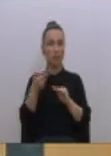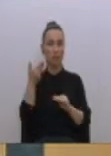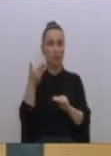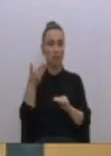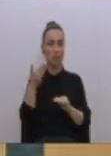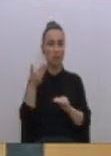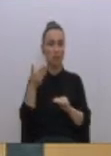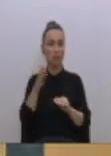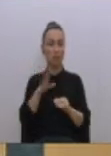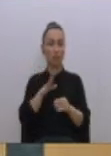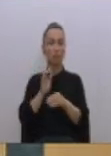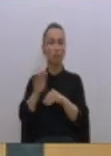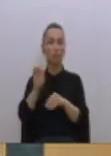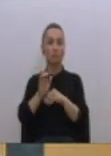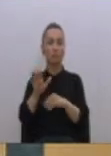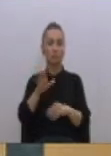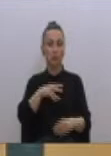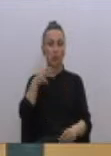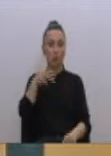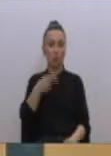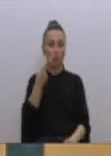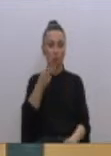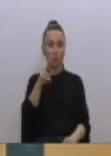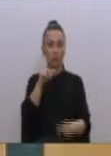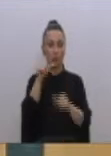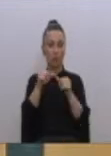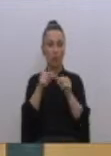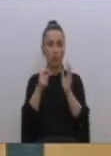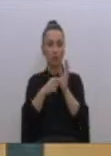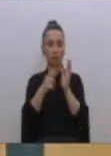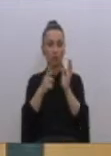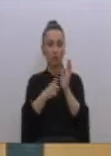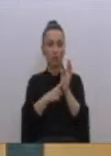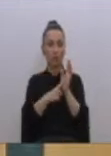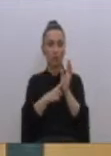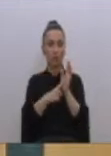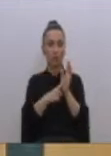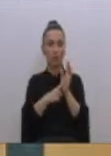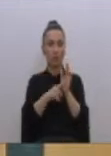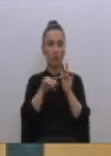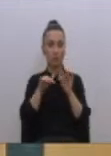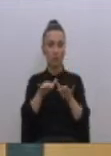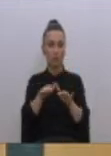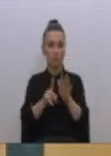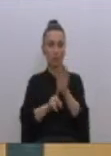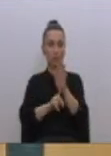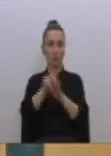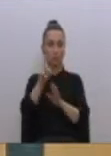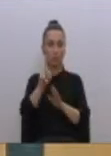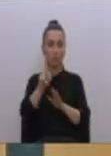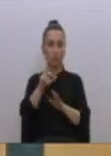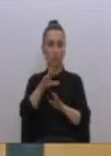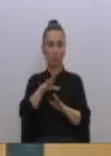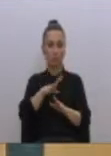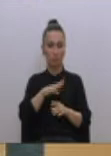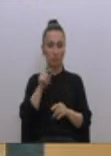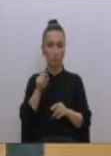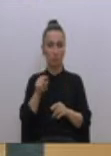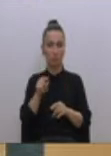წლებში გადაგზავნილებიდან 2022 წელს 17 საქმე აღიძრა ჩვენს